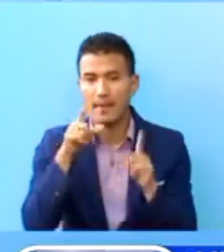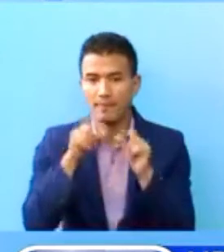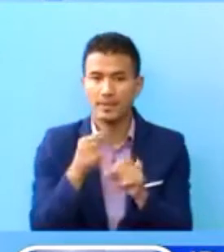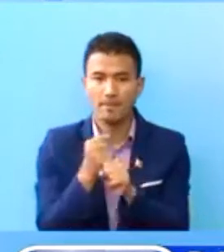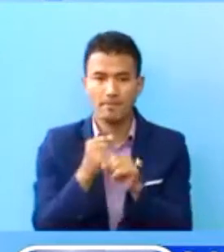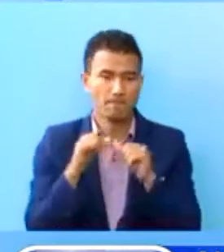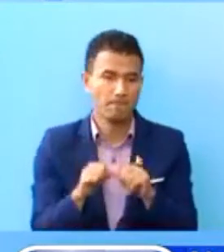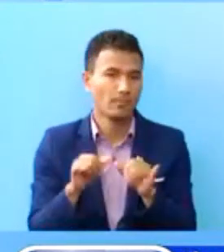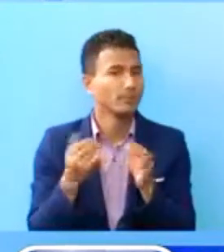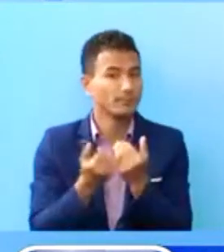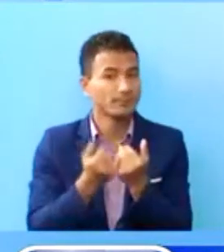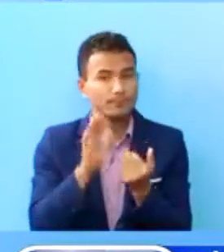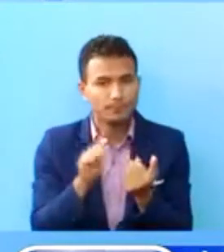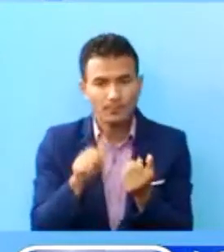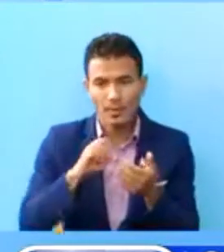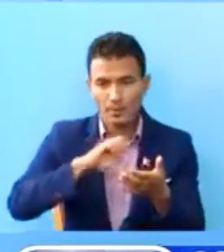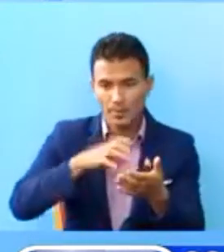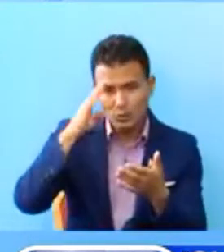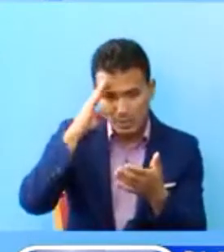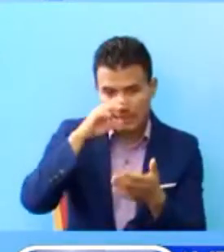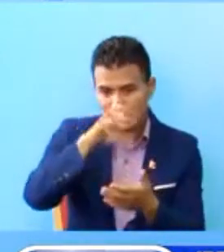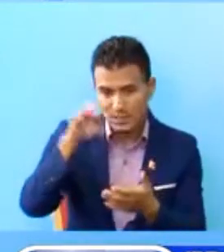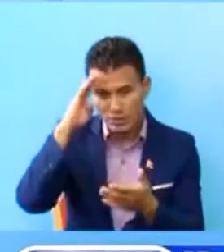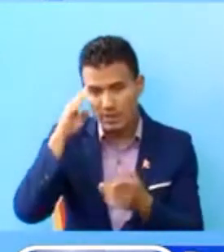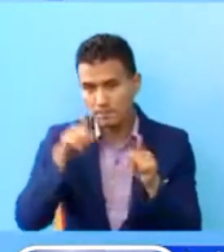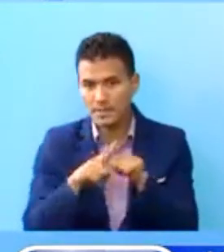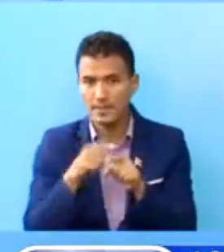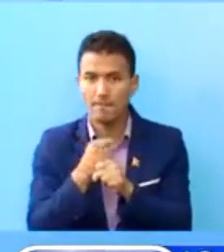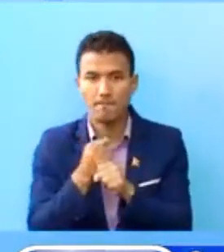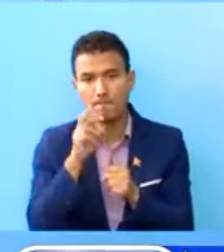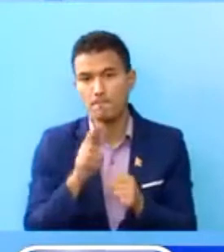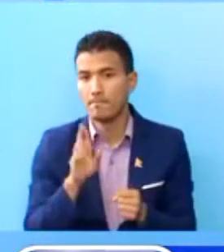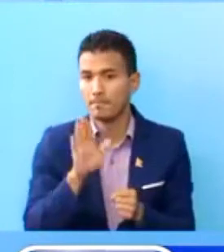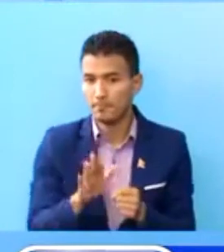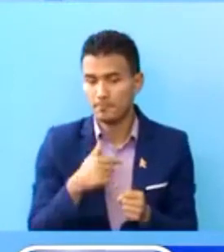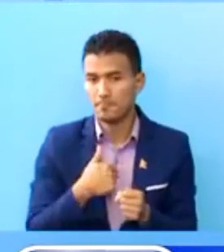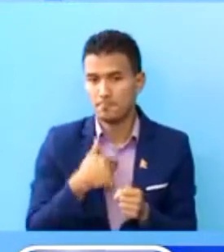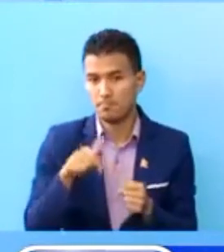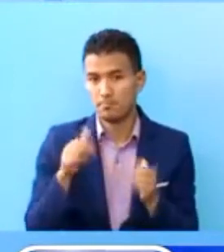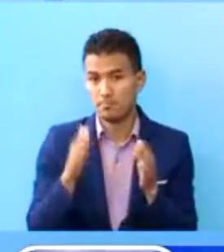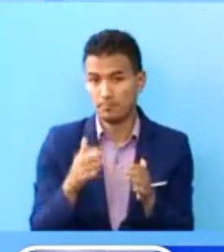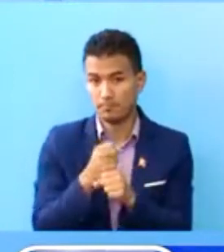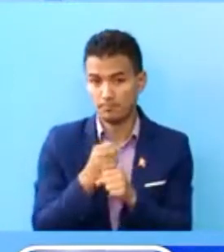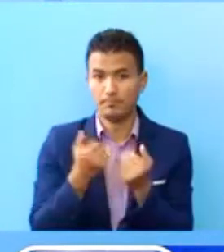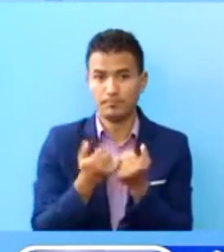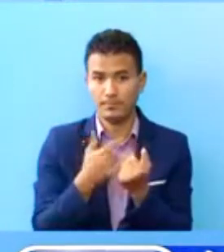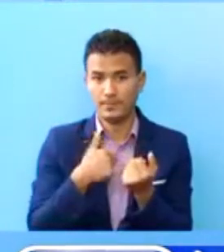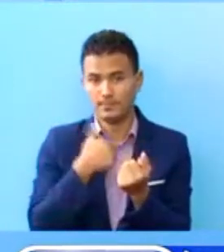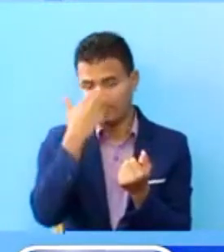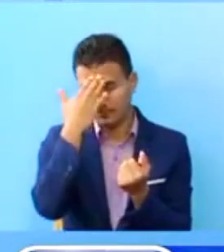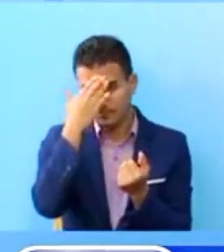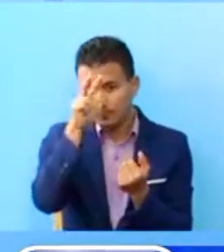गर्छौँ। यो कामहरू अहिले प्रदेश सरकार र स्थानीय सरकारले गरिराख्नु भएको छ। उहाँहरूलाई मैले अहिलेसम्म यो काम गरेर हाम्रो केसहरूको